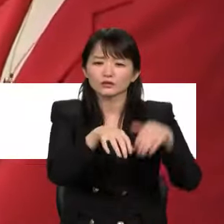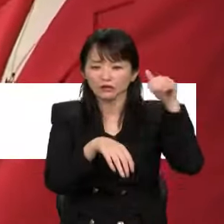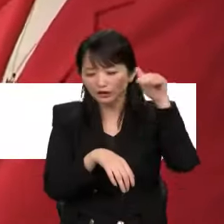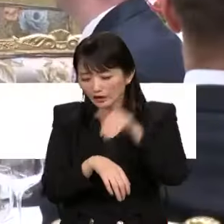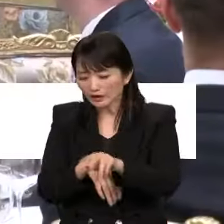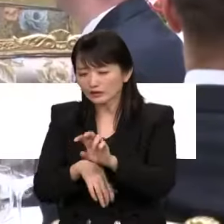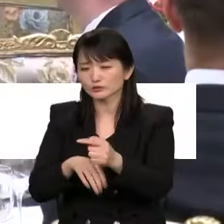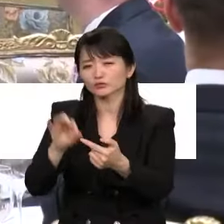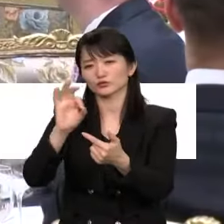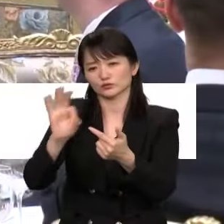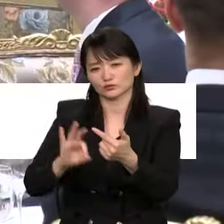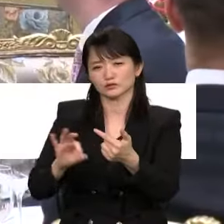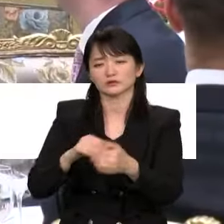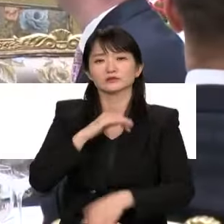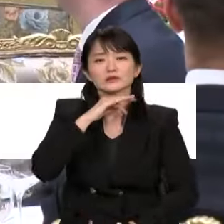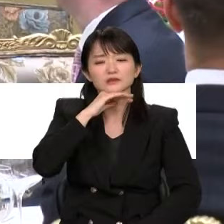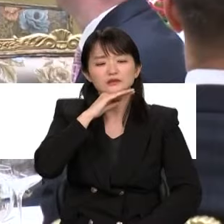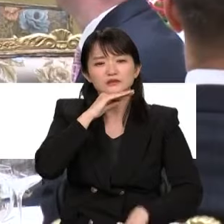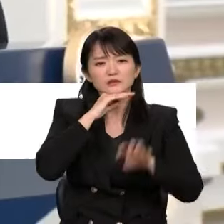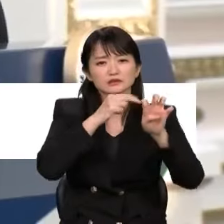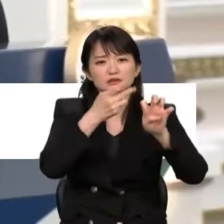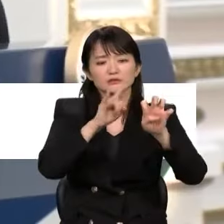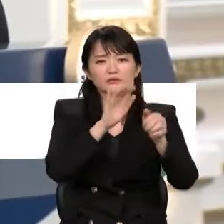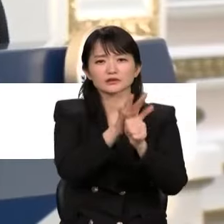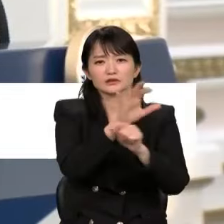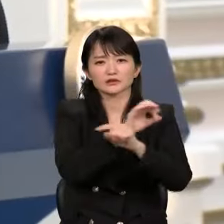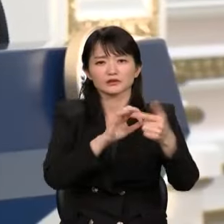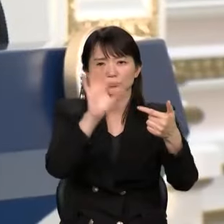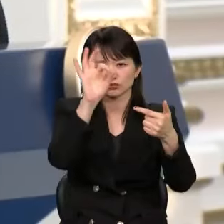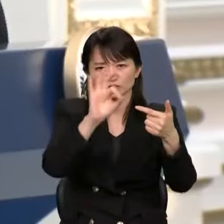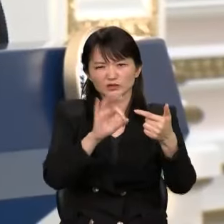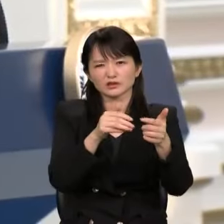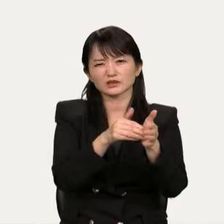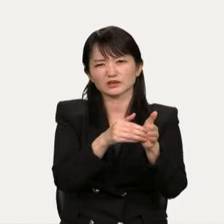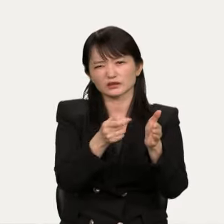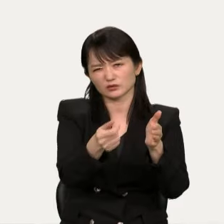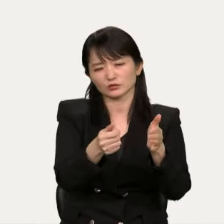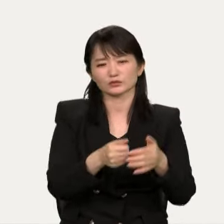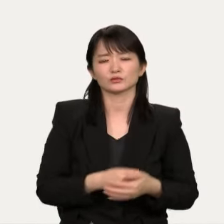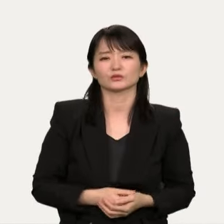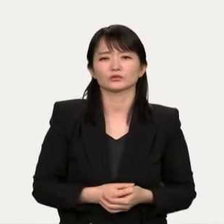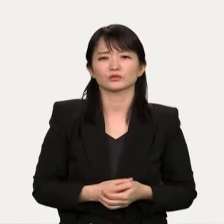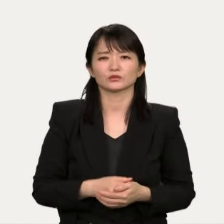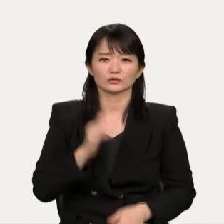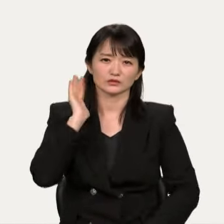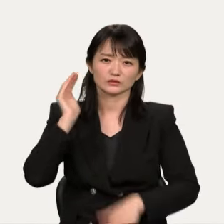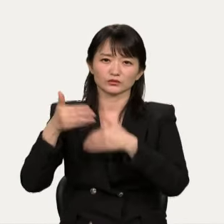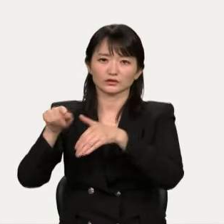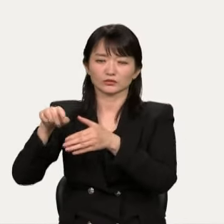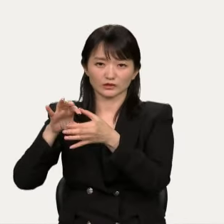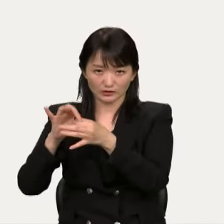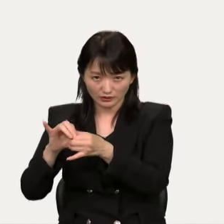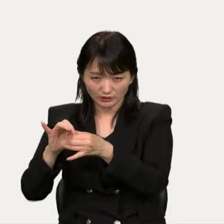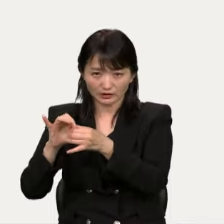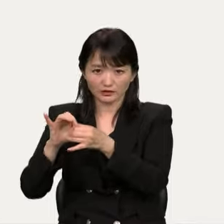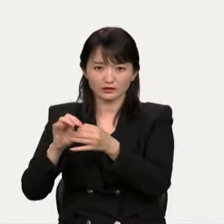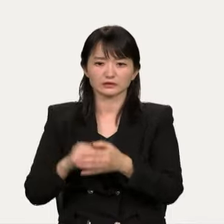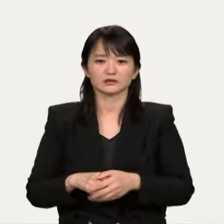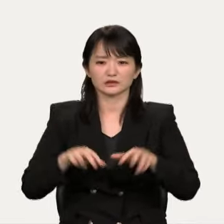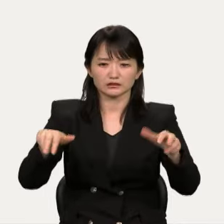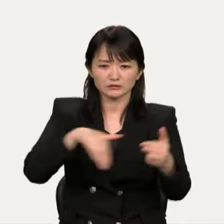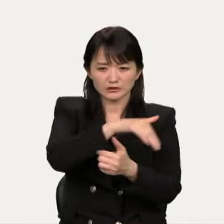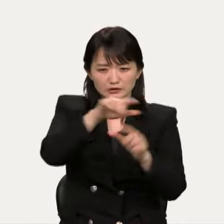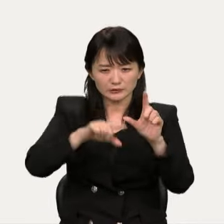떨어졌습니다. 연령별로는 40대 지지율이 6%에 그쳤습니다. 대통령실은 이와 관련해 엄중한 상황인식